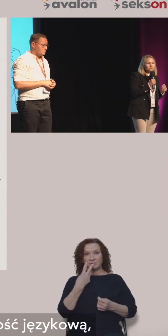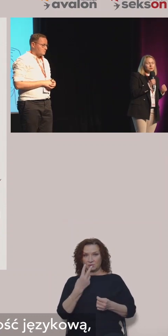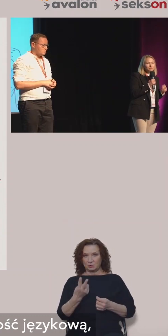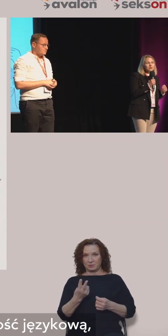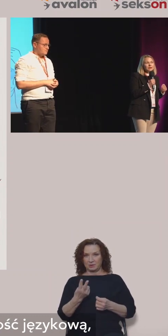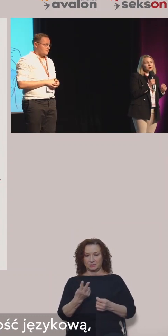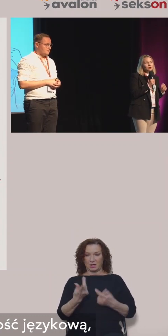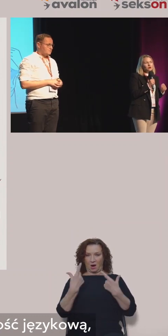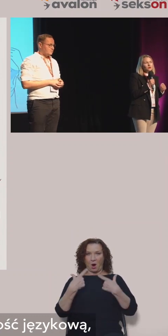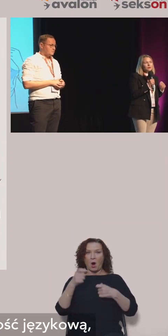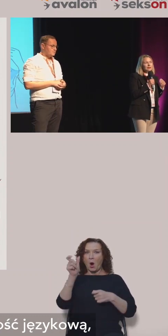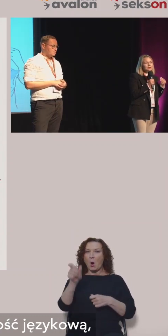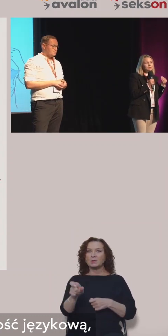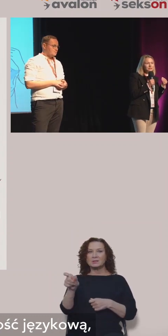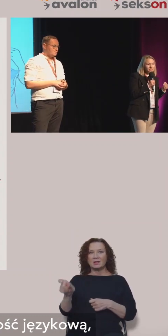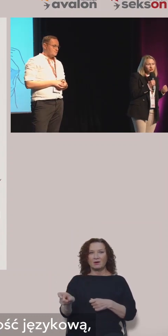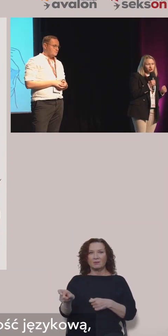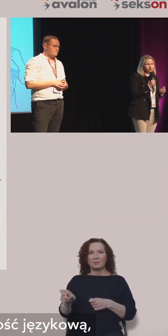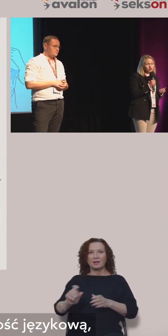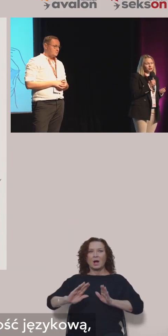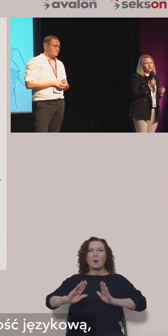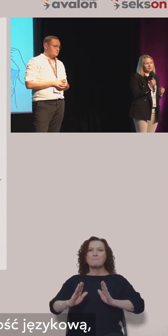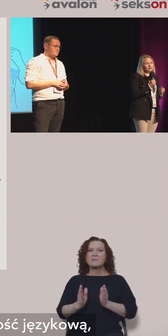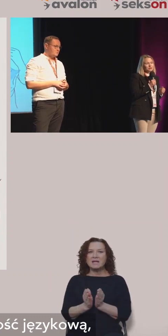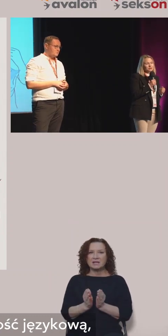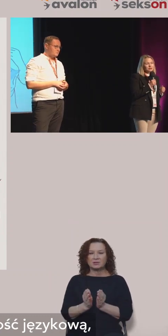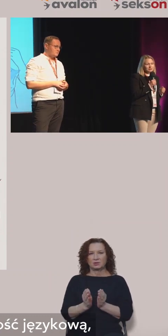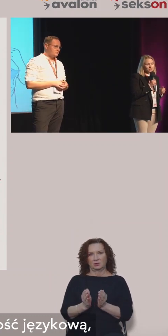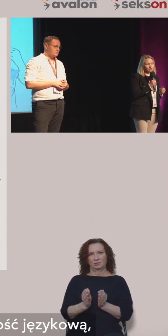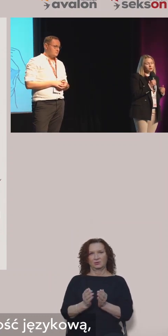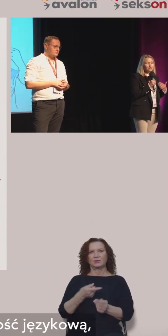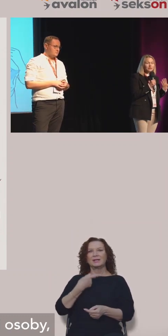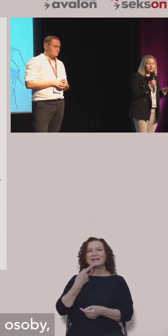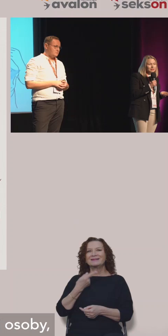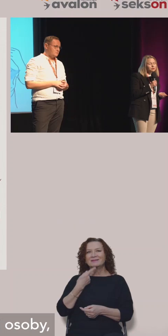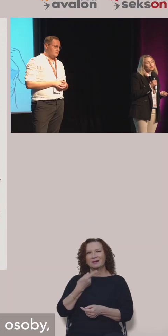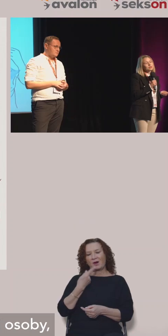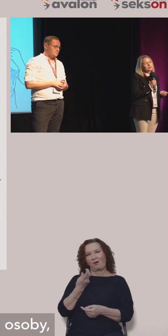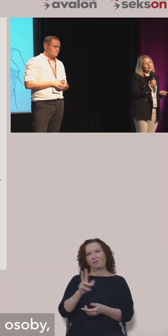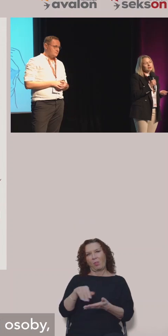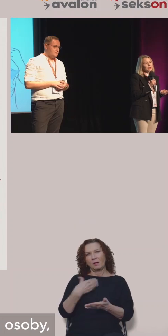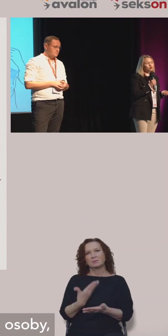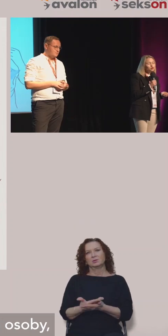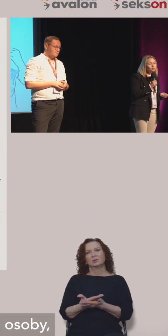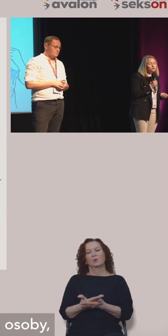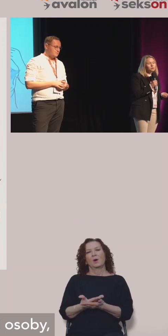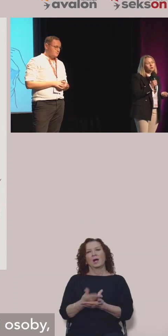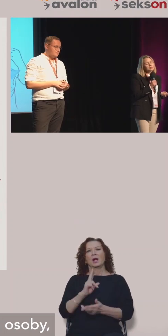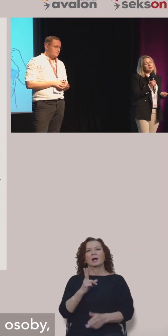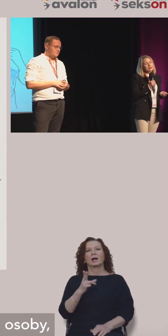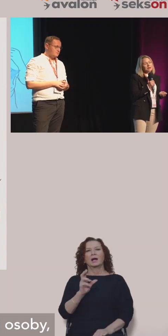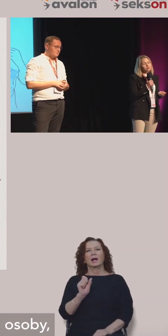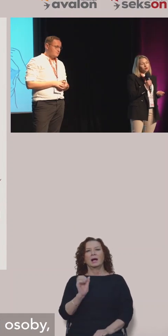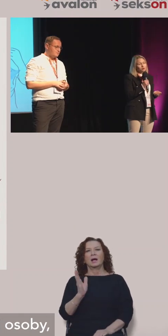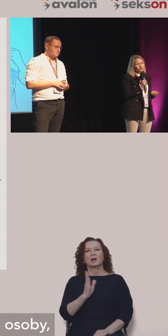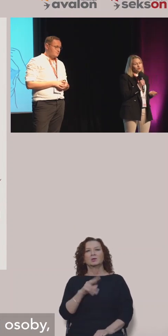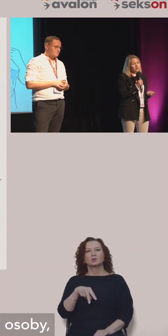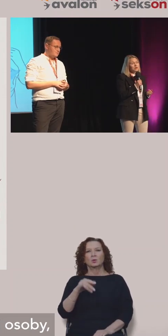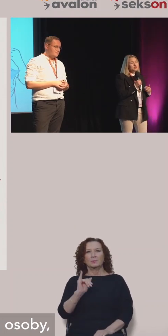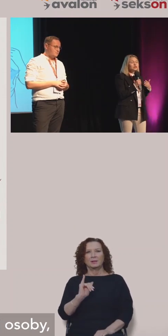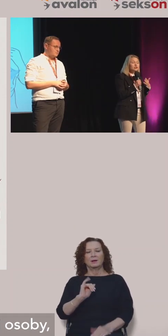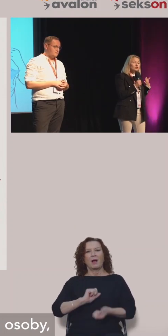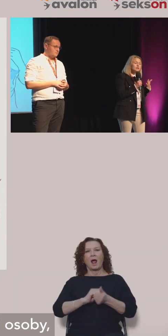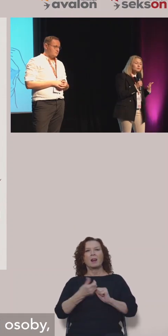na te osoby jako na mniejszość językową, tak jak na przykład na Kaszubów w Polsce albo